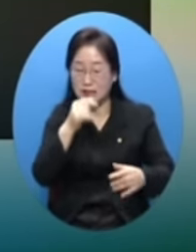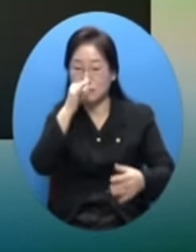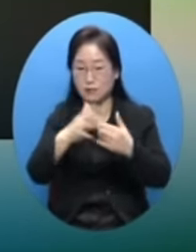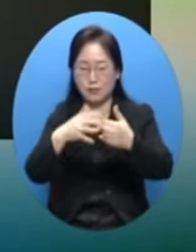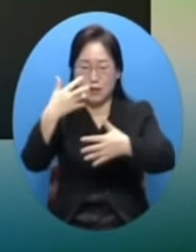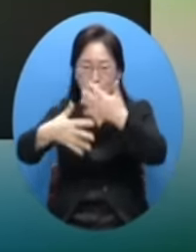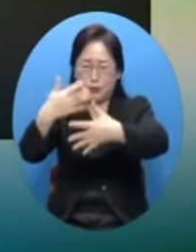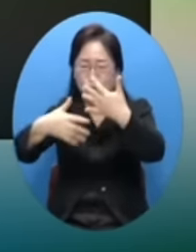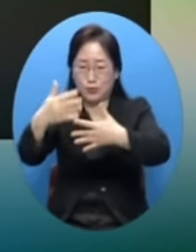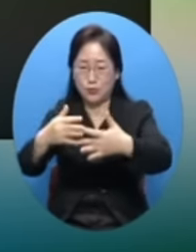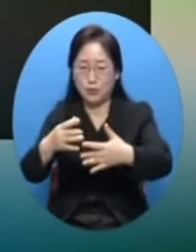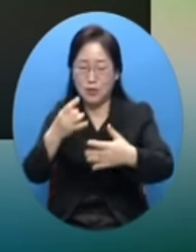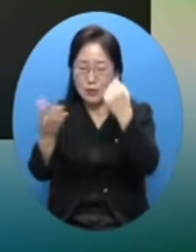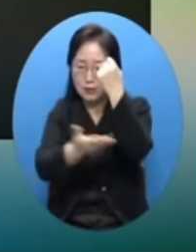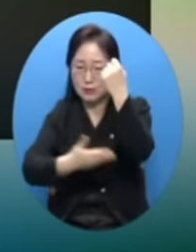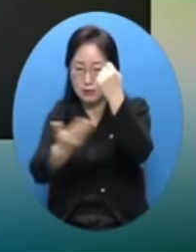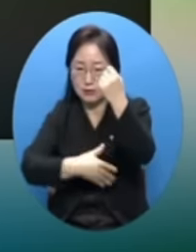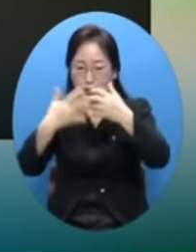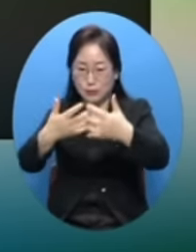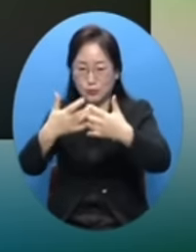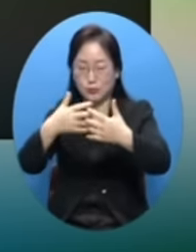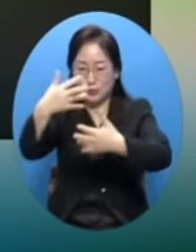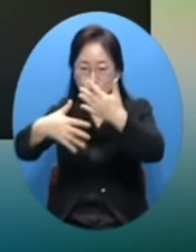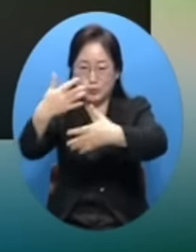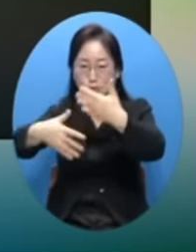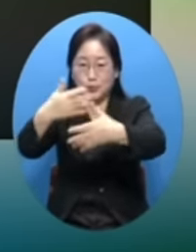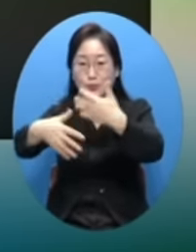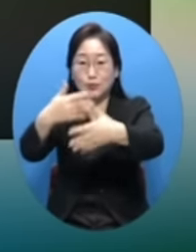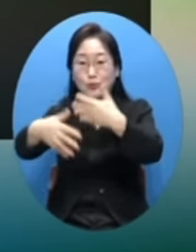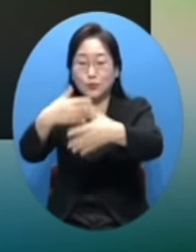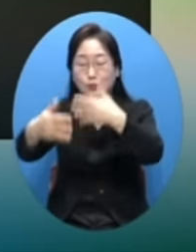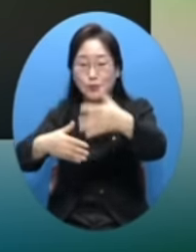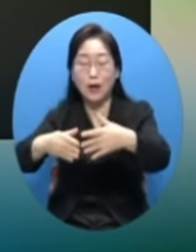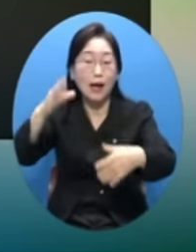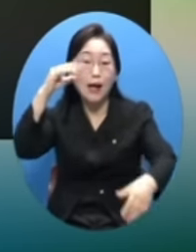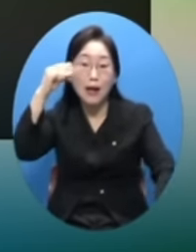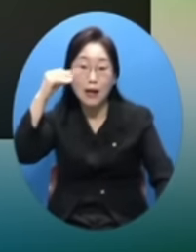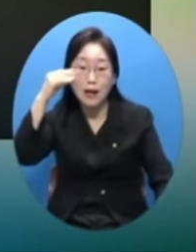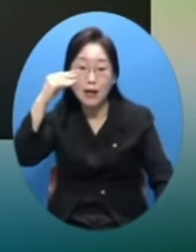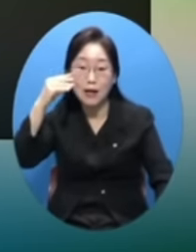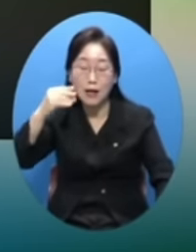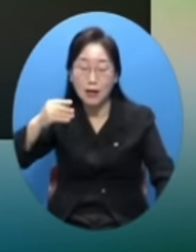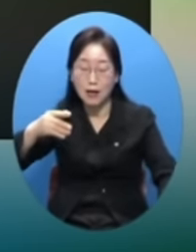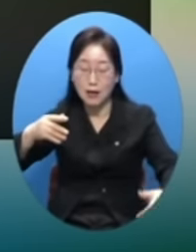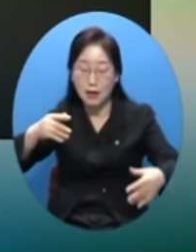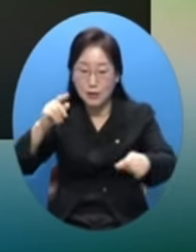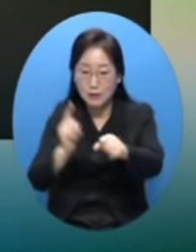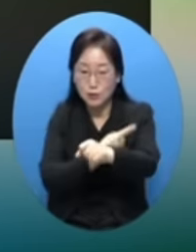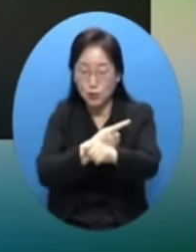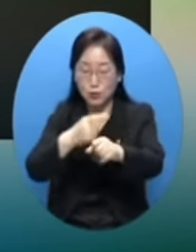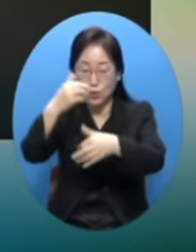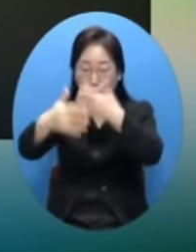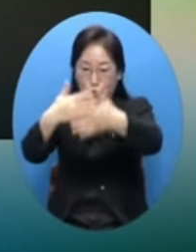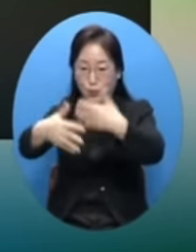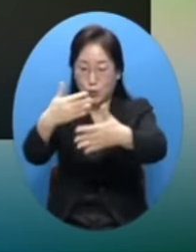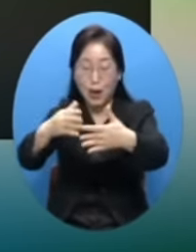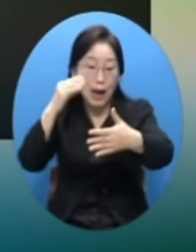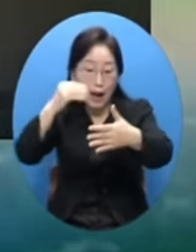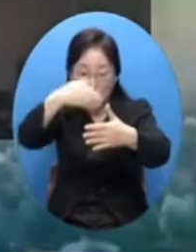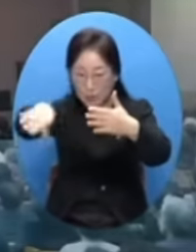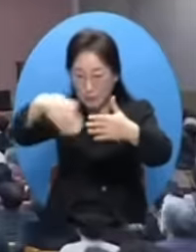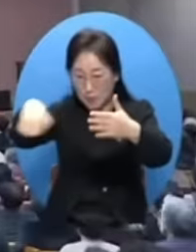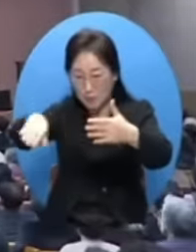잘라내고이 타기가 통과하고 나면 곡식 알들이 끊어져 나와서 알곡으로 쏟아져